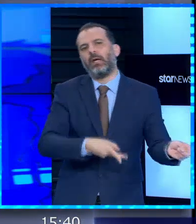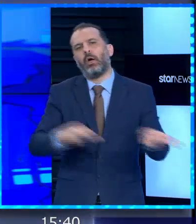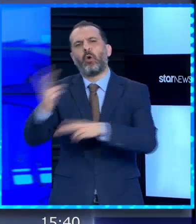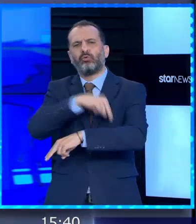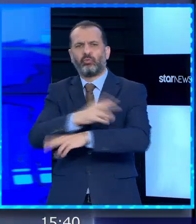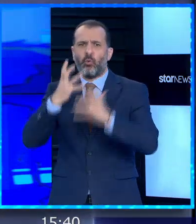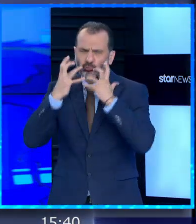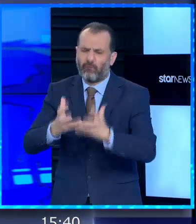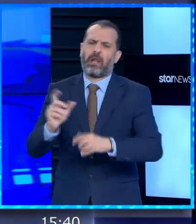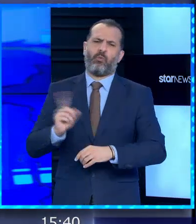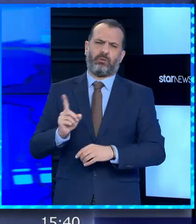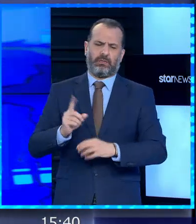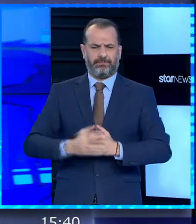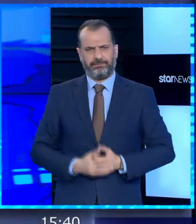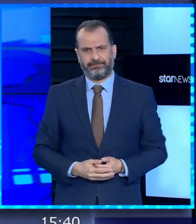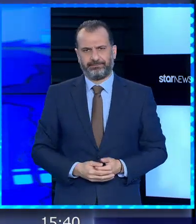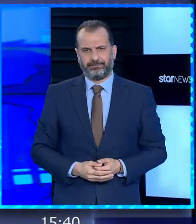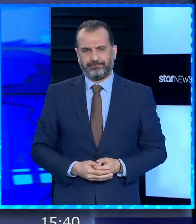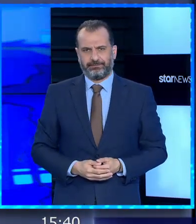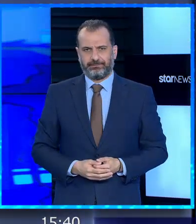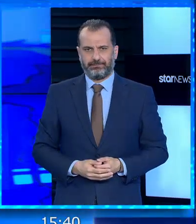εκτός κινδύνου.